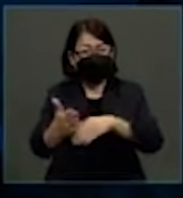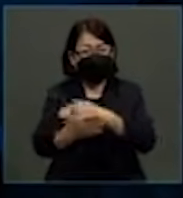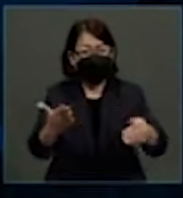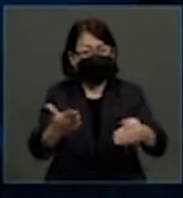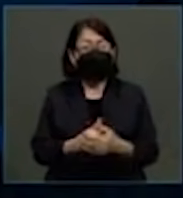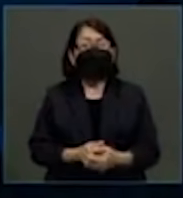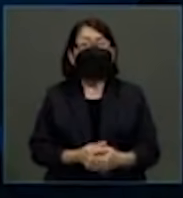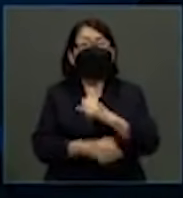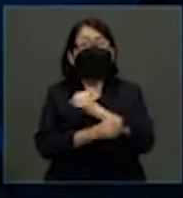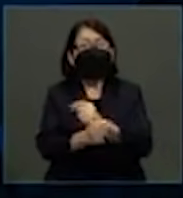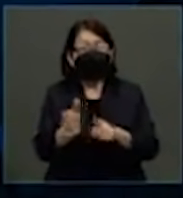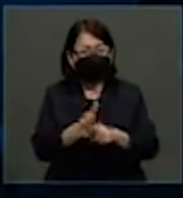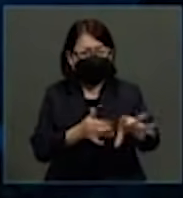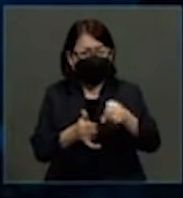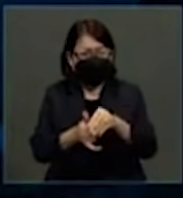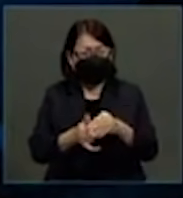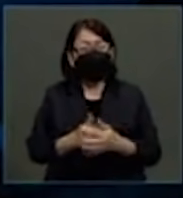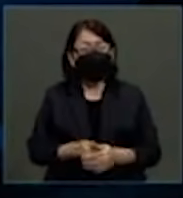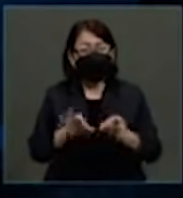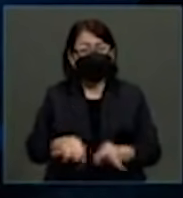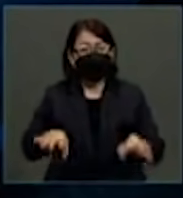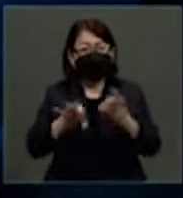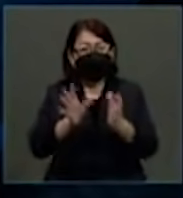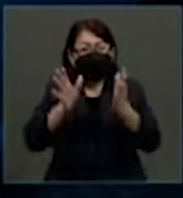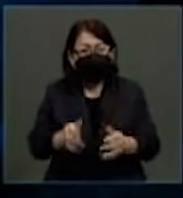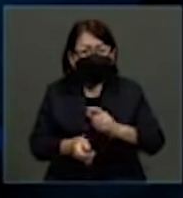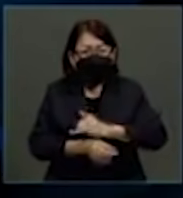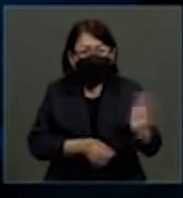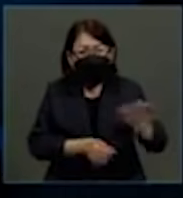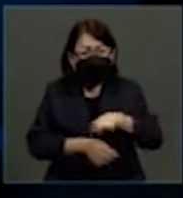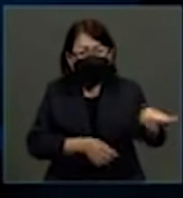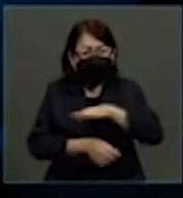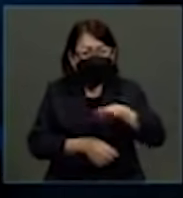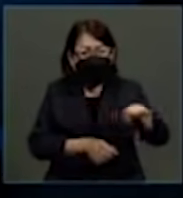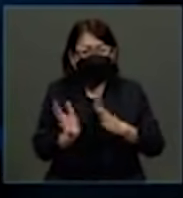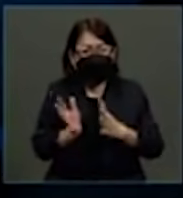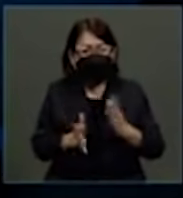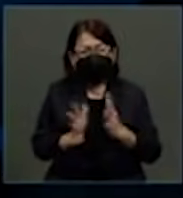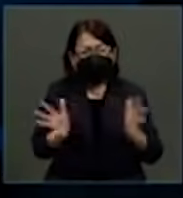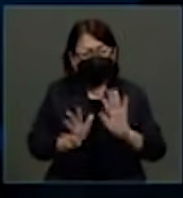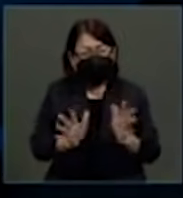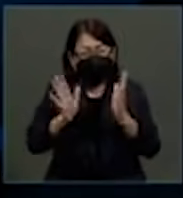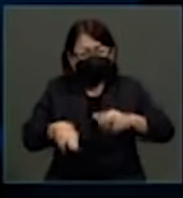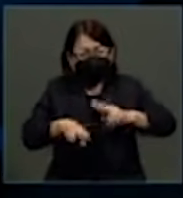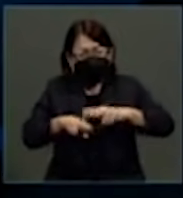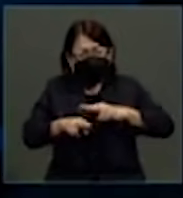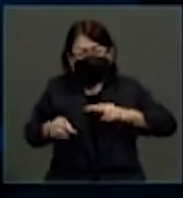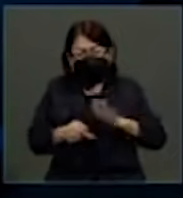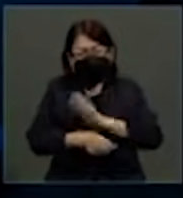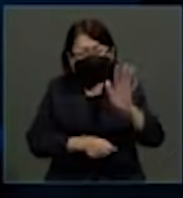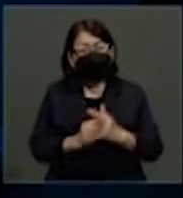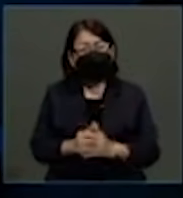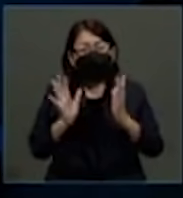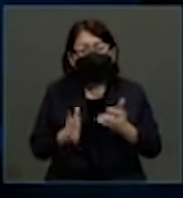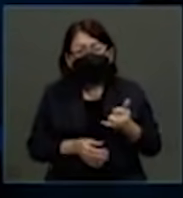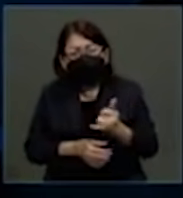บจำนวนและห่วงเวลาของการเดินรถให้เป็นไปตามมาตรการการป้องกันโรคนะครับอันนี้ก็โดยที่สำคัญคือลดหรือ